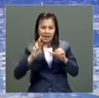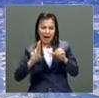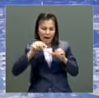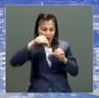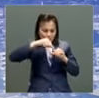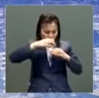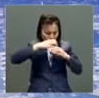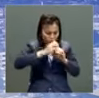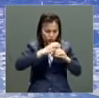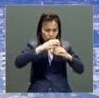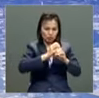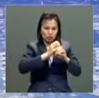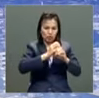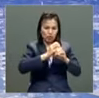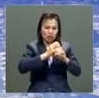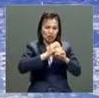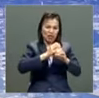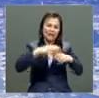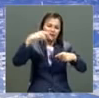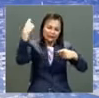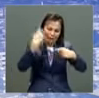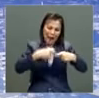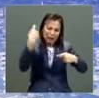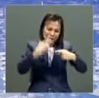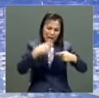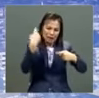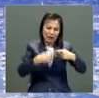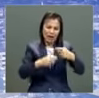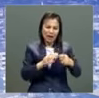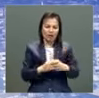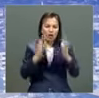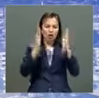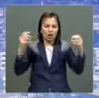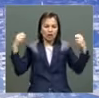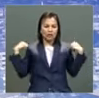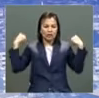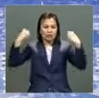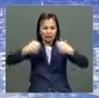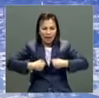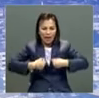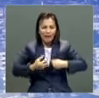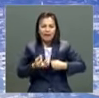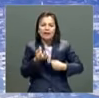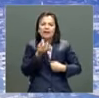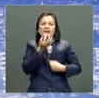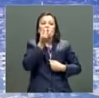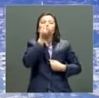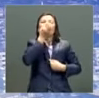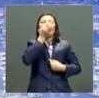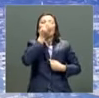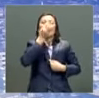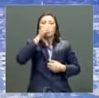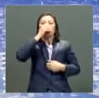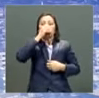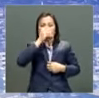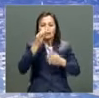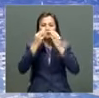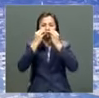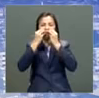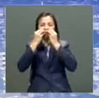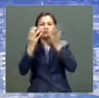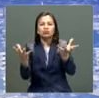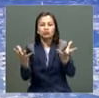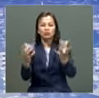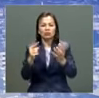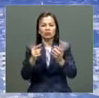ช้เวลามันมีความยุ่งยากทั้งการตรวจก็ต้องมีคนแต่งชุดเนี้ยแย่เข้าไปเนี่ยบางทีฮัดเฉยออกมานะฮะน้ำลายออกม